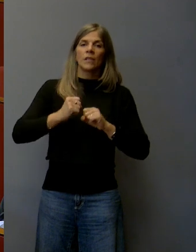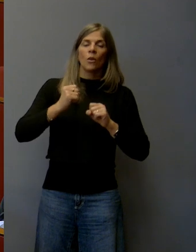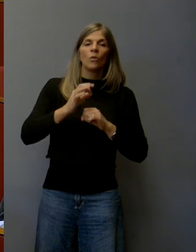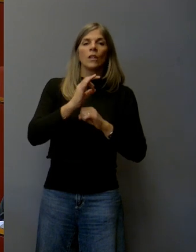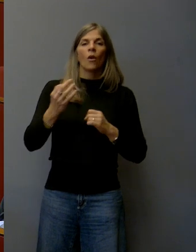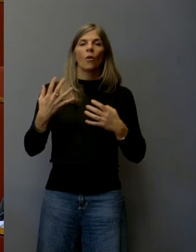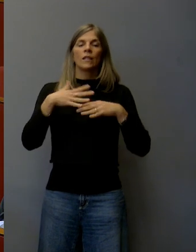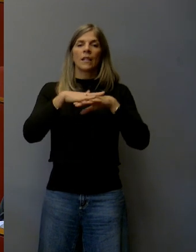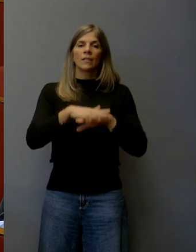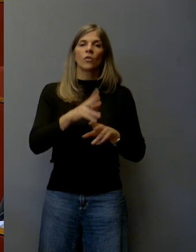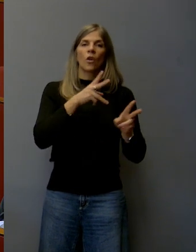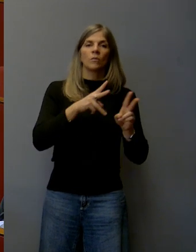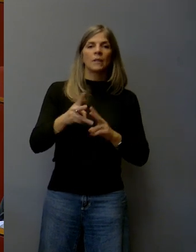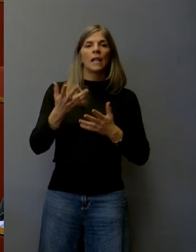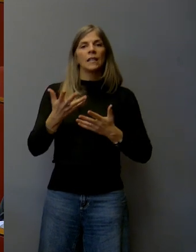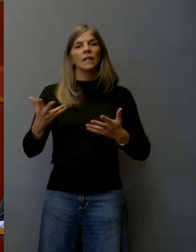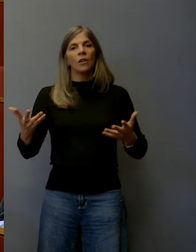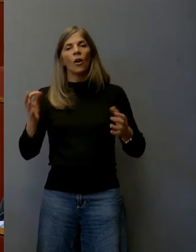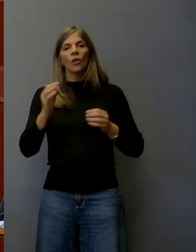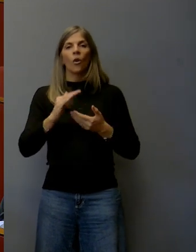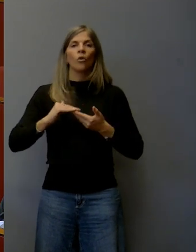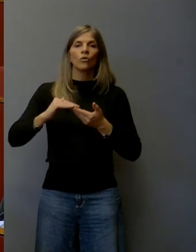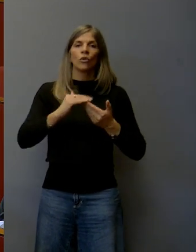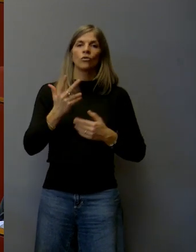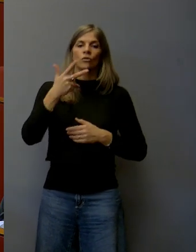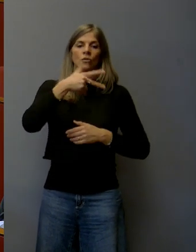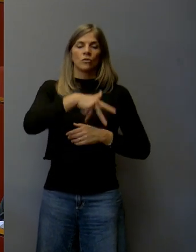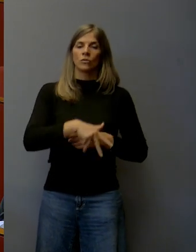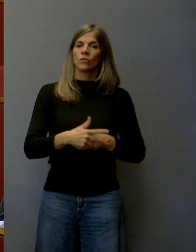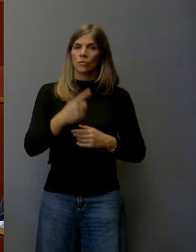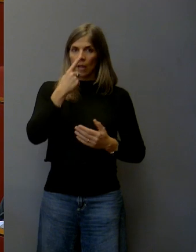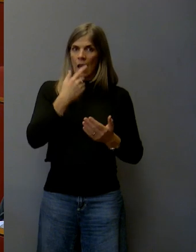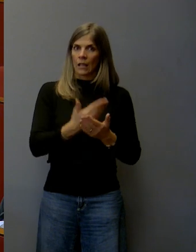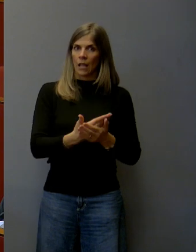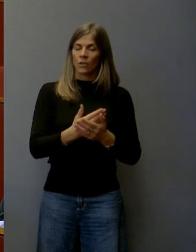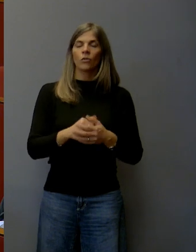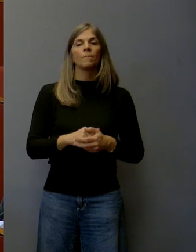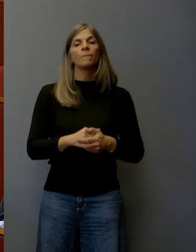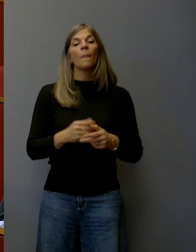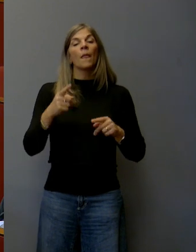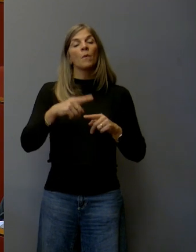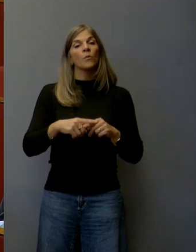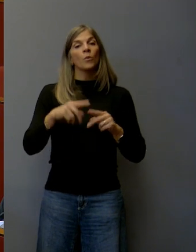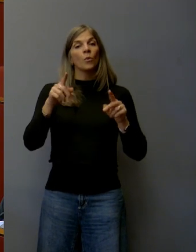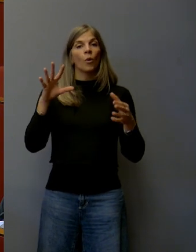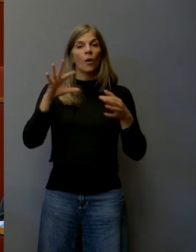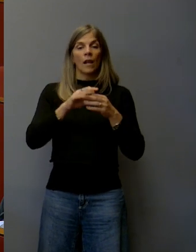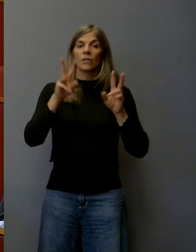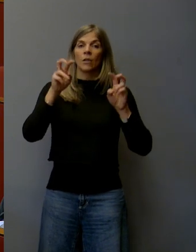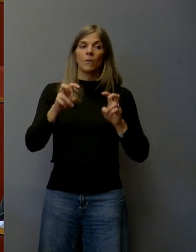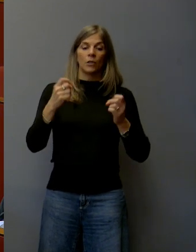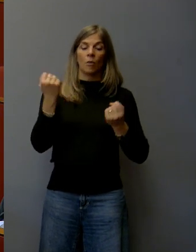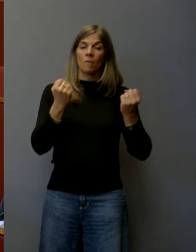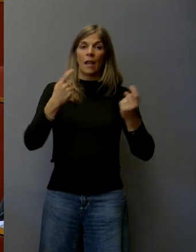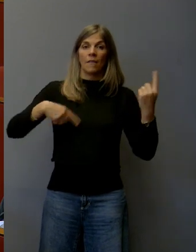territorio socio sanitario adeguato e aggiungo ricollegandomi al tema della viabilità prima e manca anche